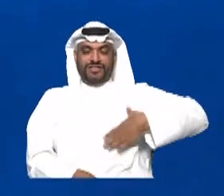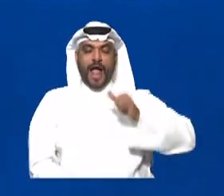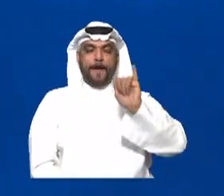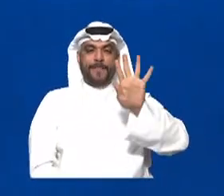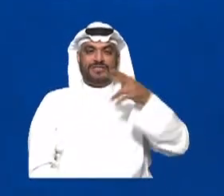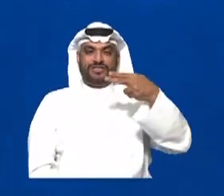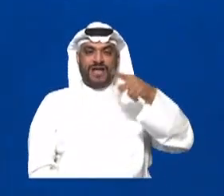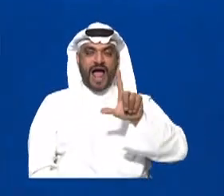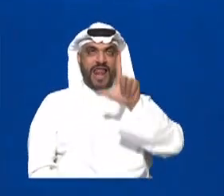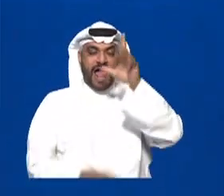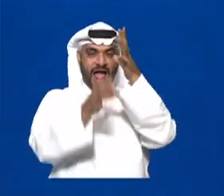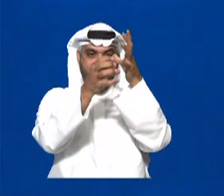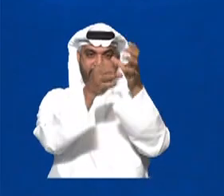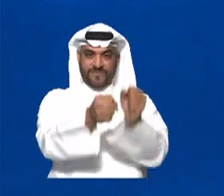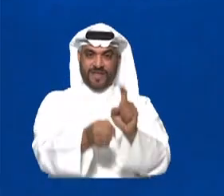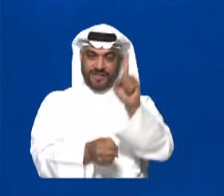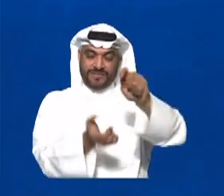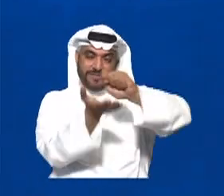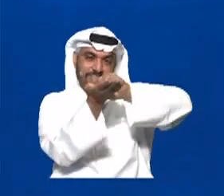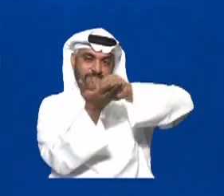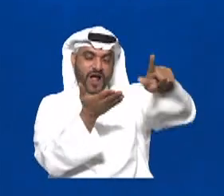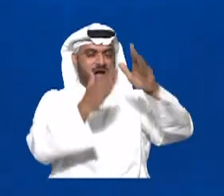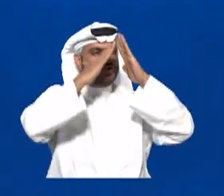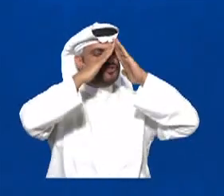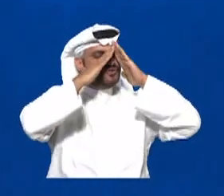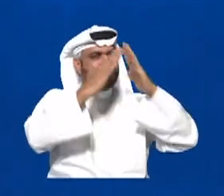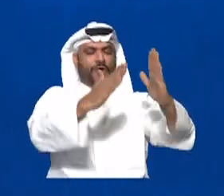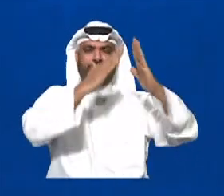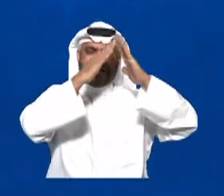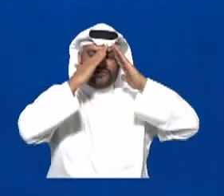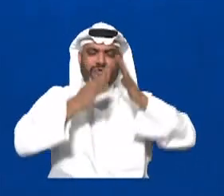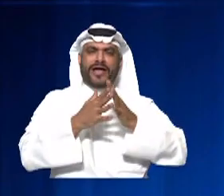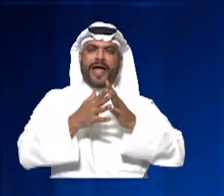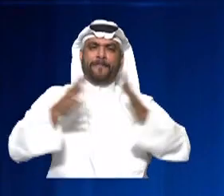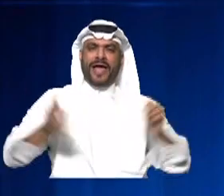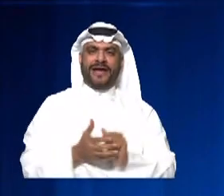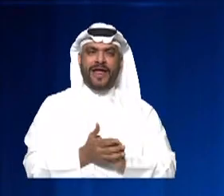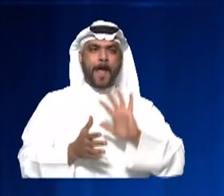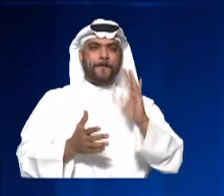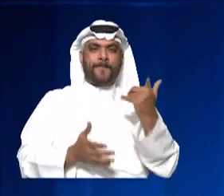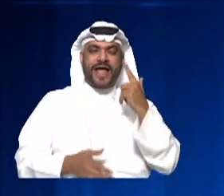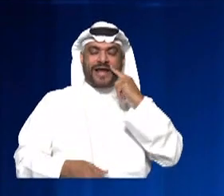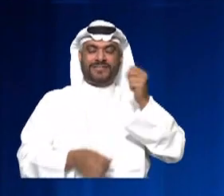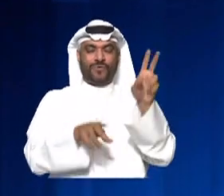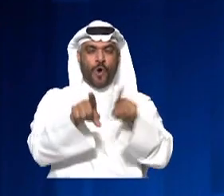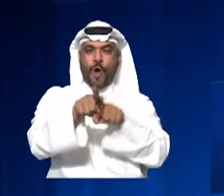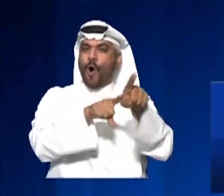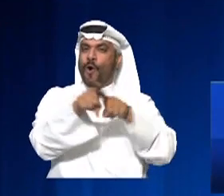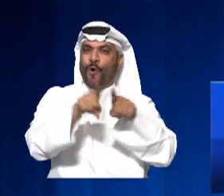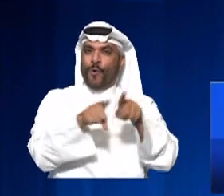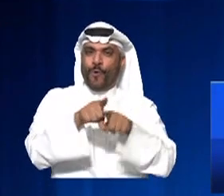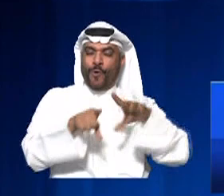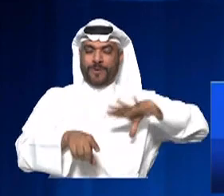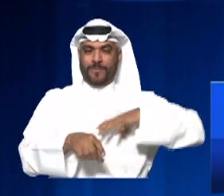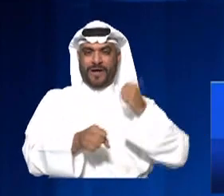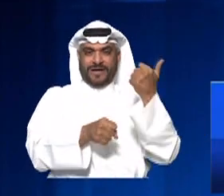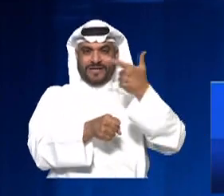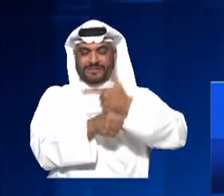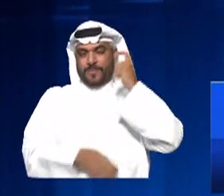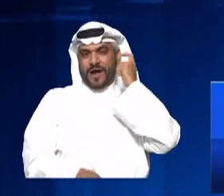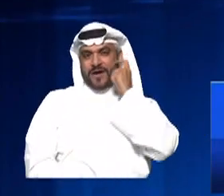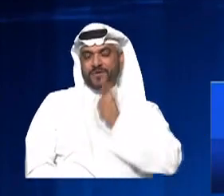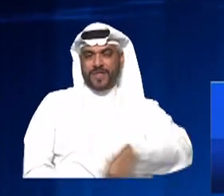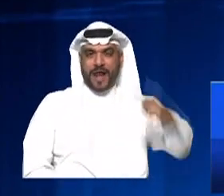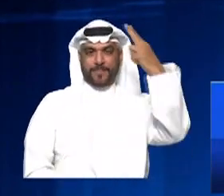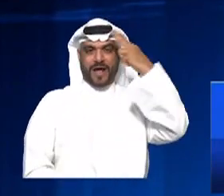الجابر الصباح حفظه الله ببرقية شكر إلى أخيه صاحب السمو الملكي الأمير محمد بن سلمان بن عبد العزيز